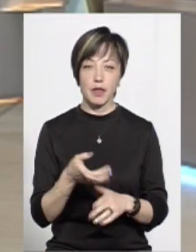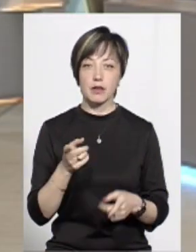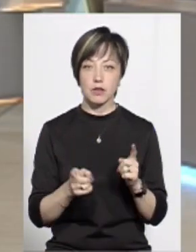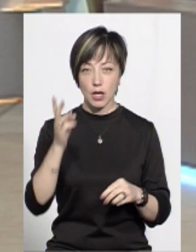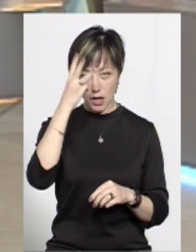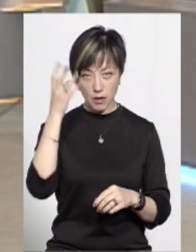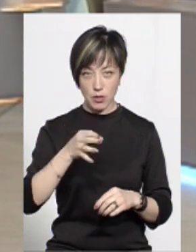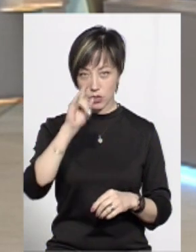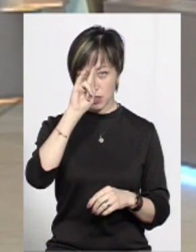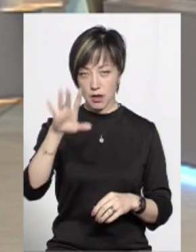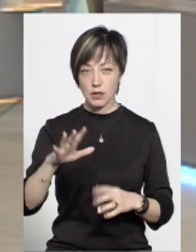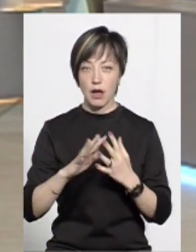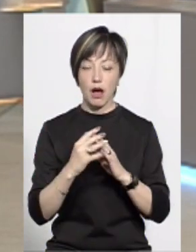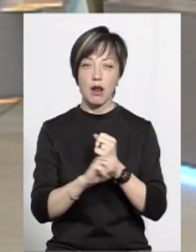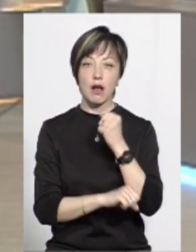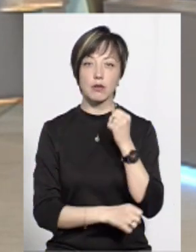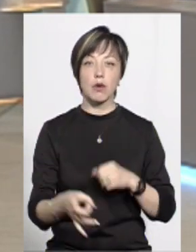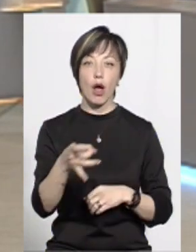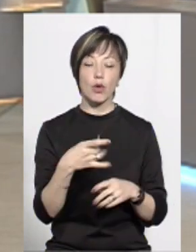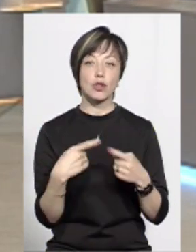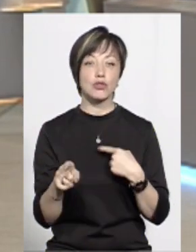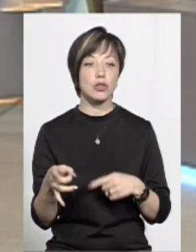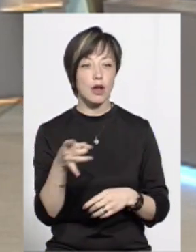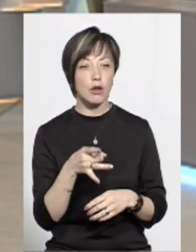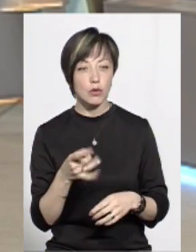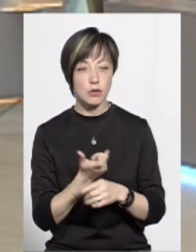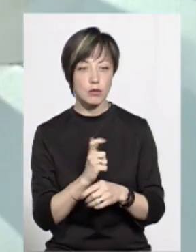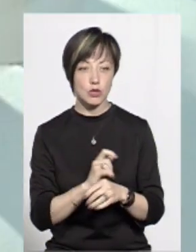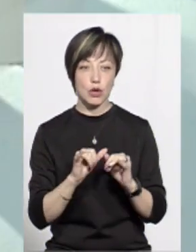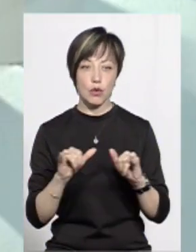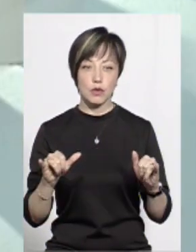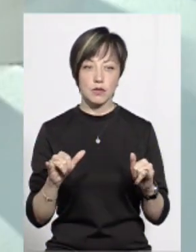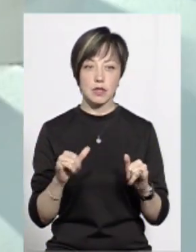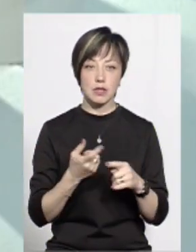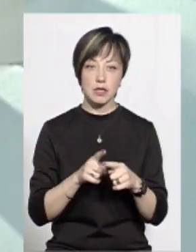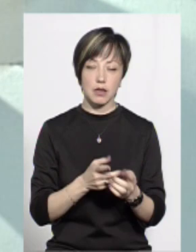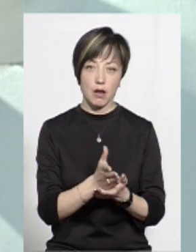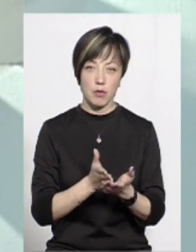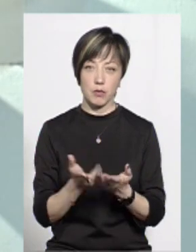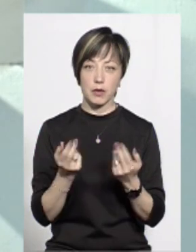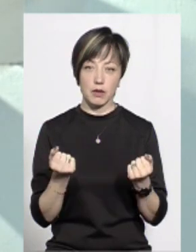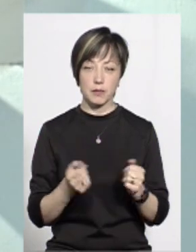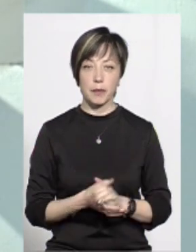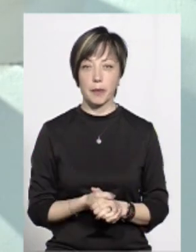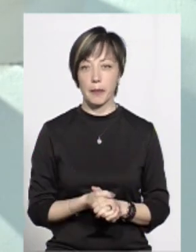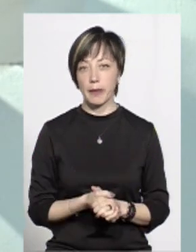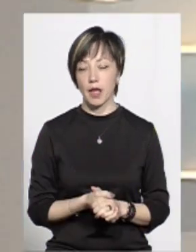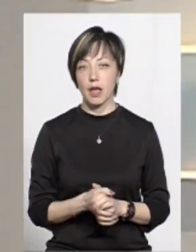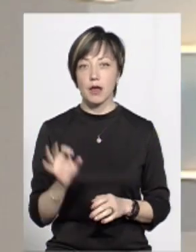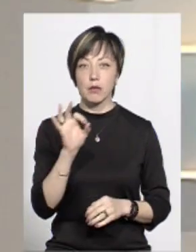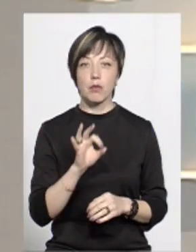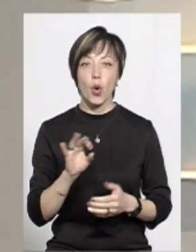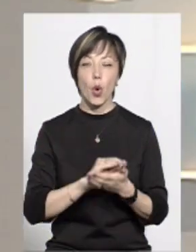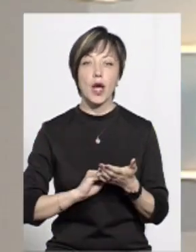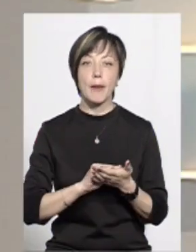Звичайно, Хмельниччина славиться аграрними районами, тобто інші райони, де більш розвиток іде цих напрямків, так декларують.